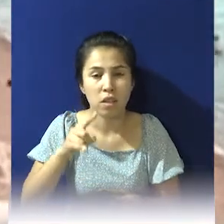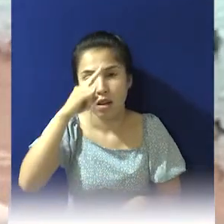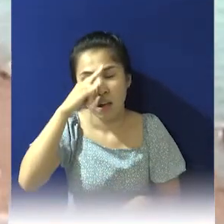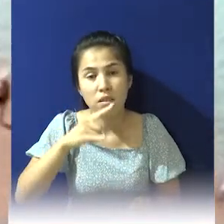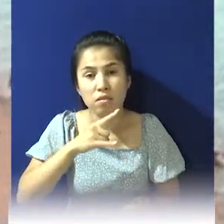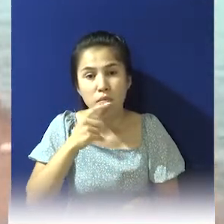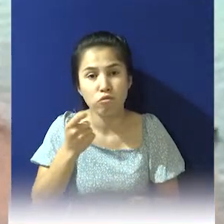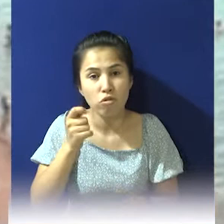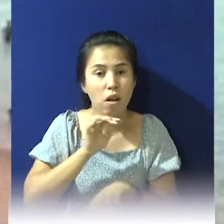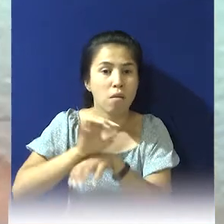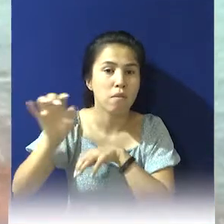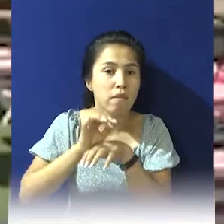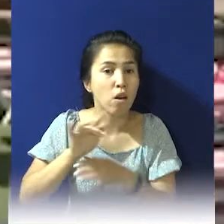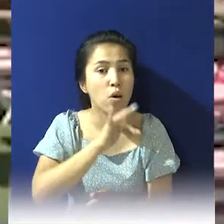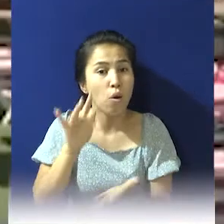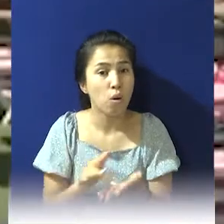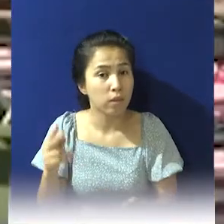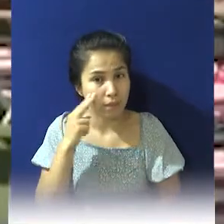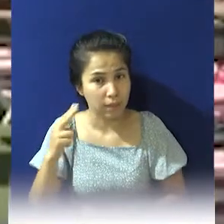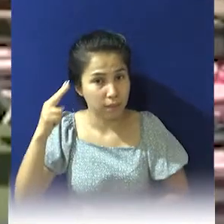отдохнуть около 9 тысяч человек.